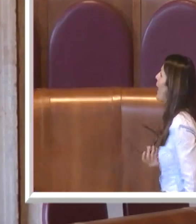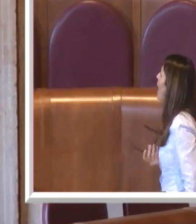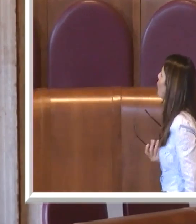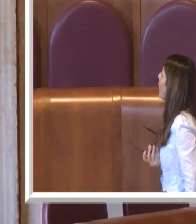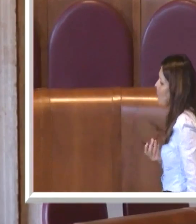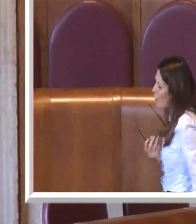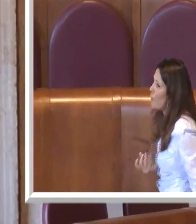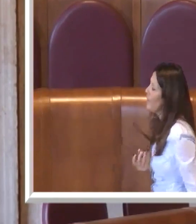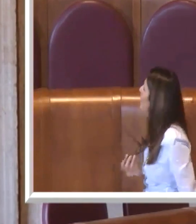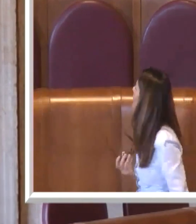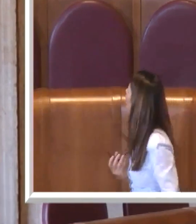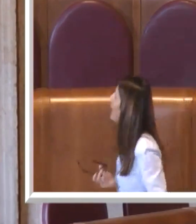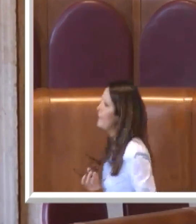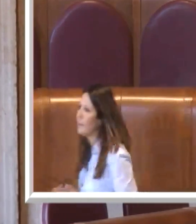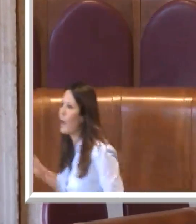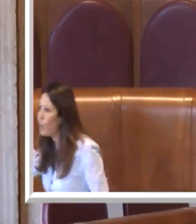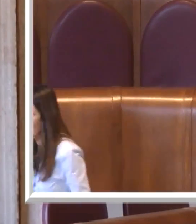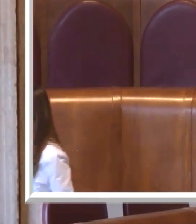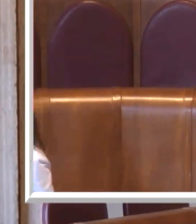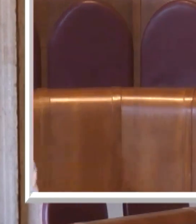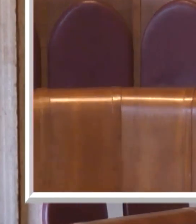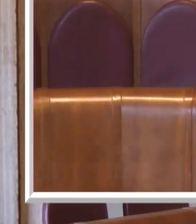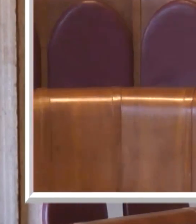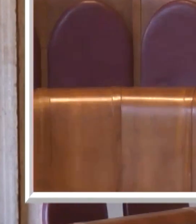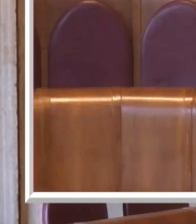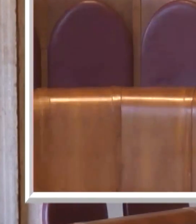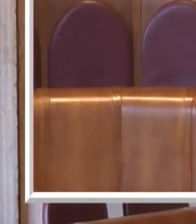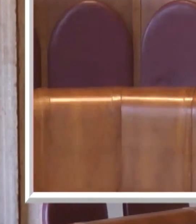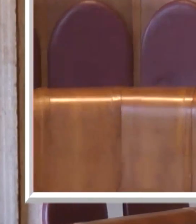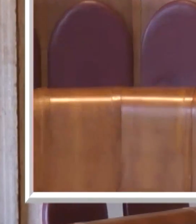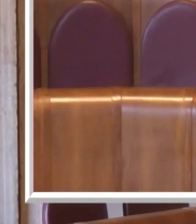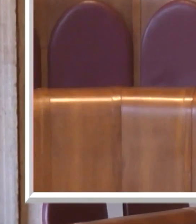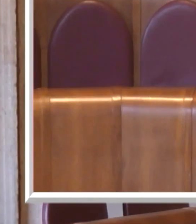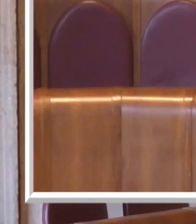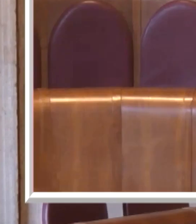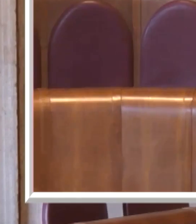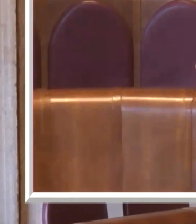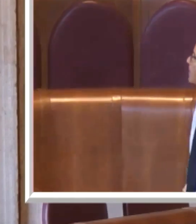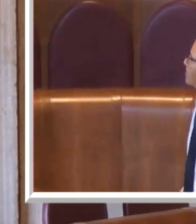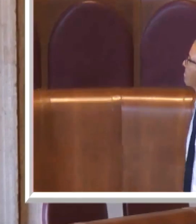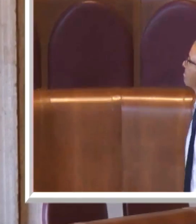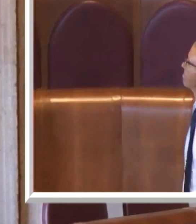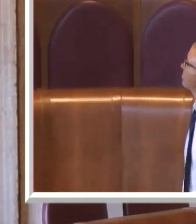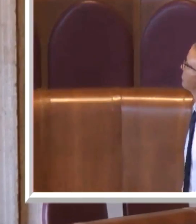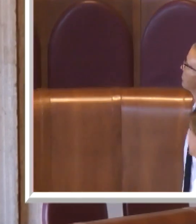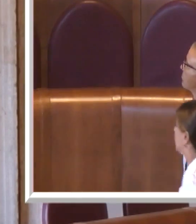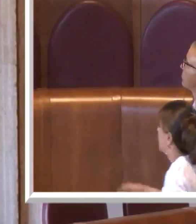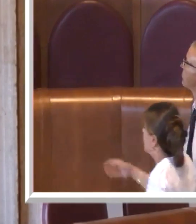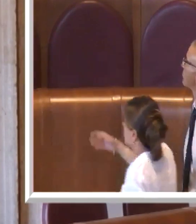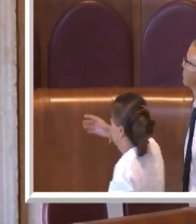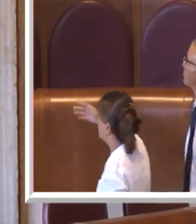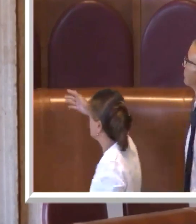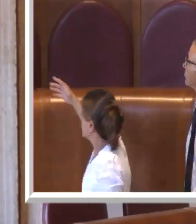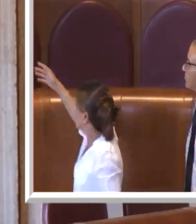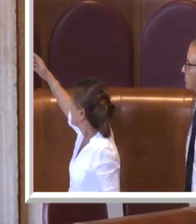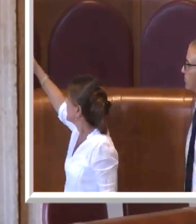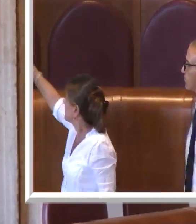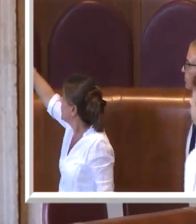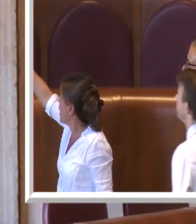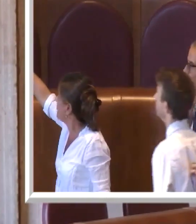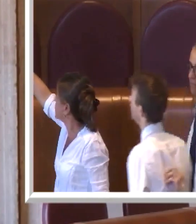e la faccio uscire. Lei non può intervenire in aula. Lei non può intervenire in aula. Lei non